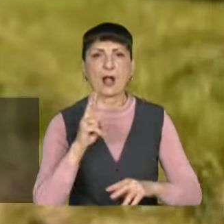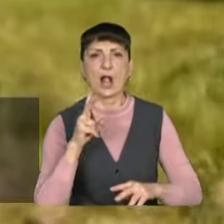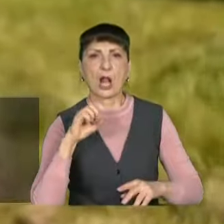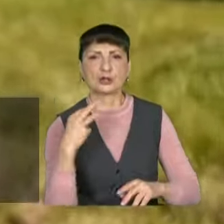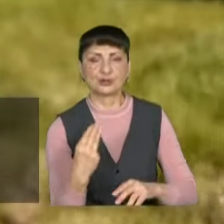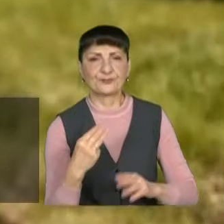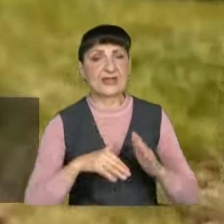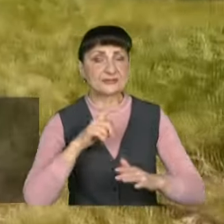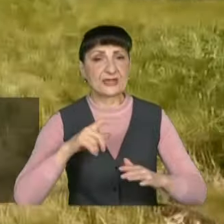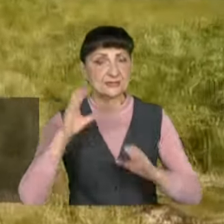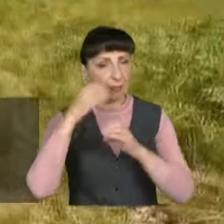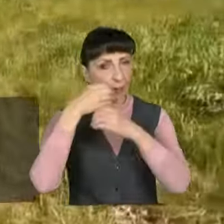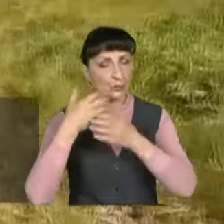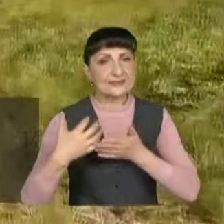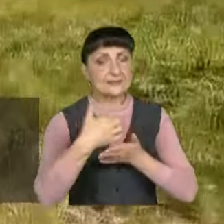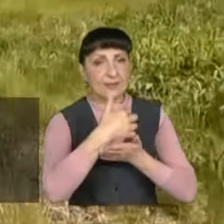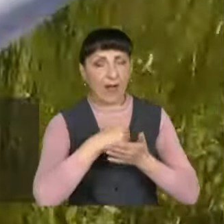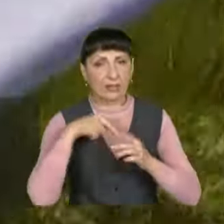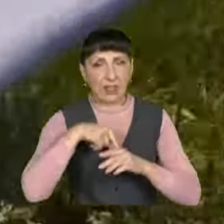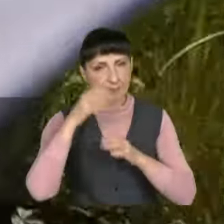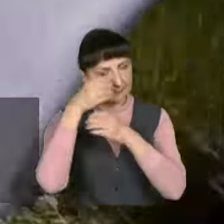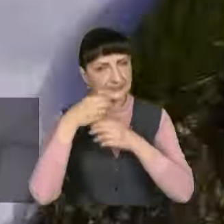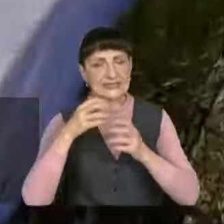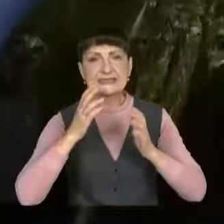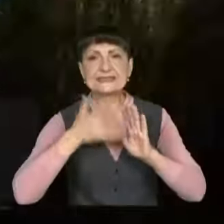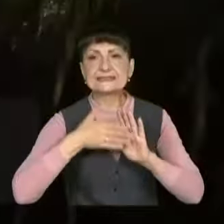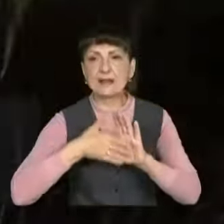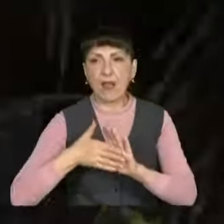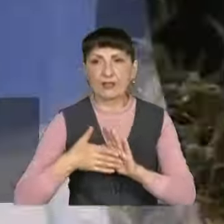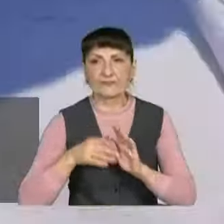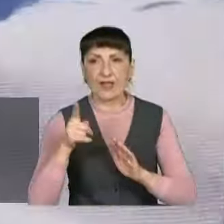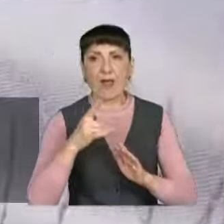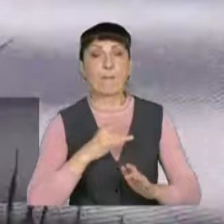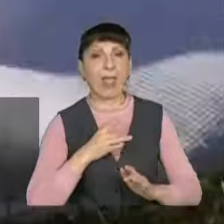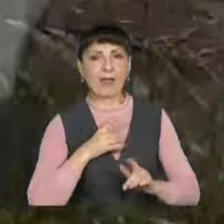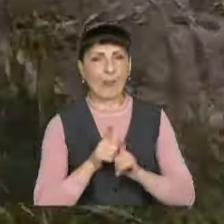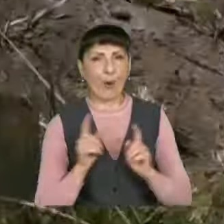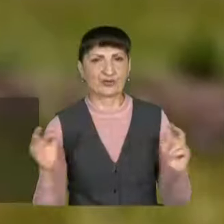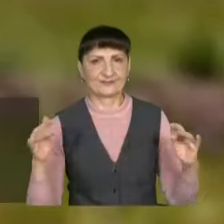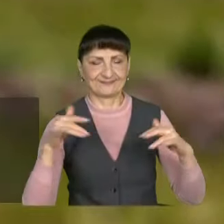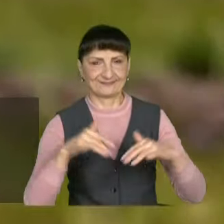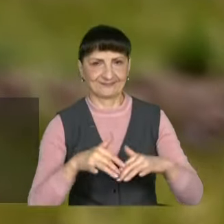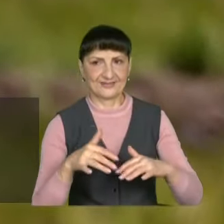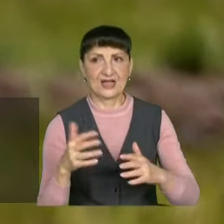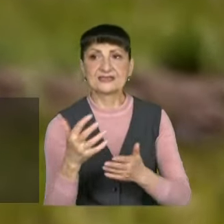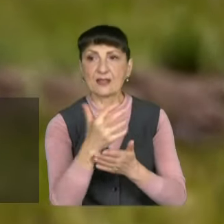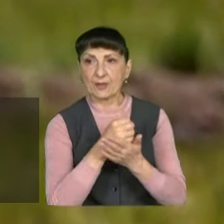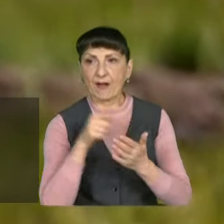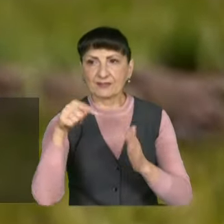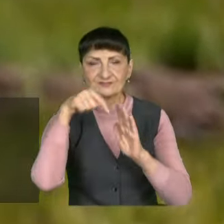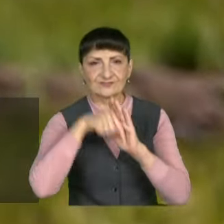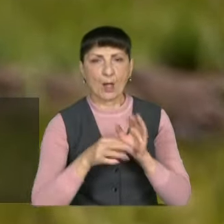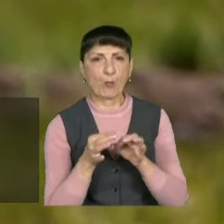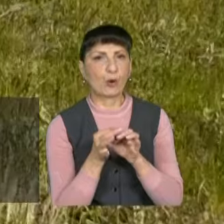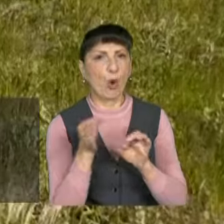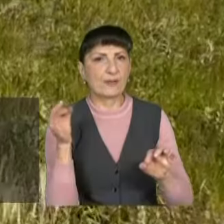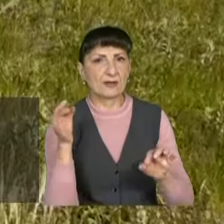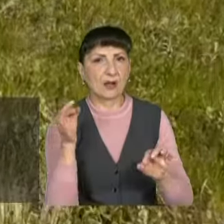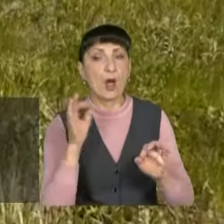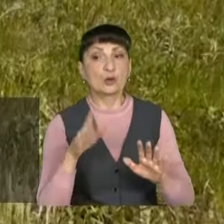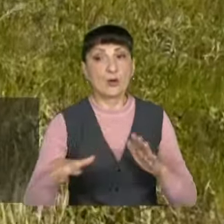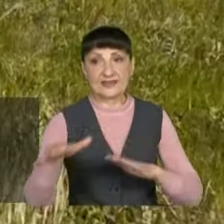Специалисты лаборатории собирают особи на исследование. Белое полотно, как приманка для насекомых. Тех, кто попался, помещают в пробирку. Только с